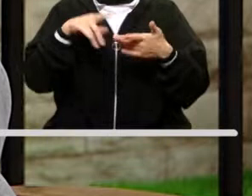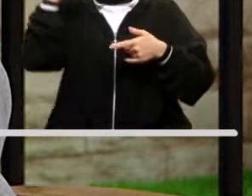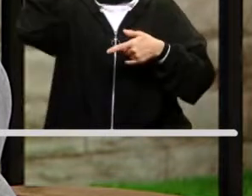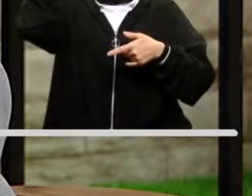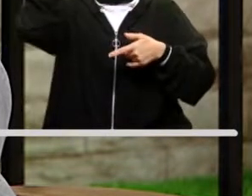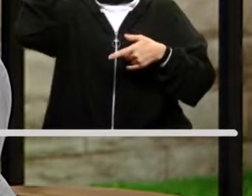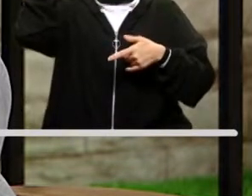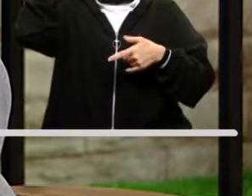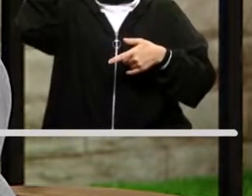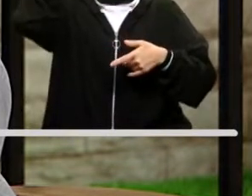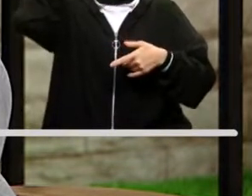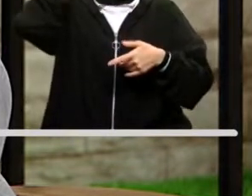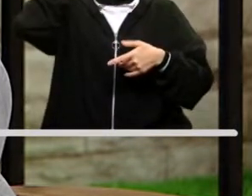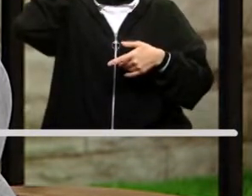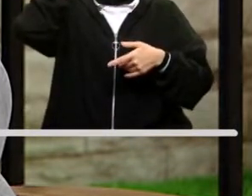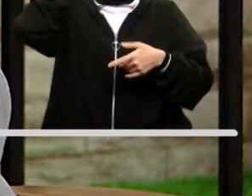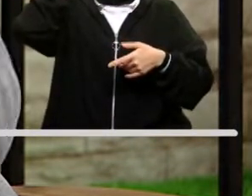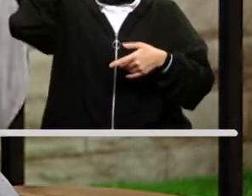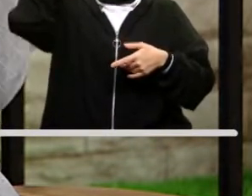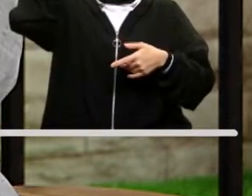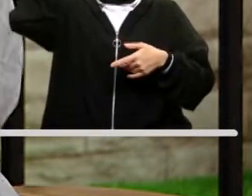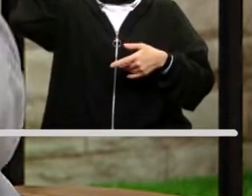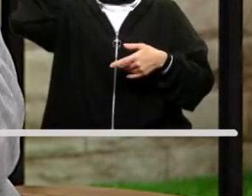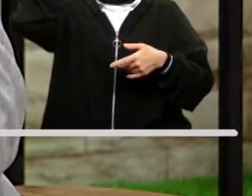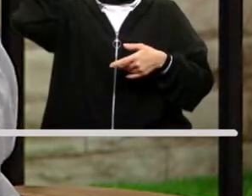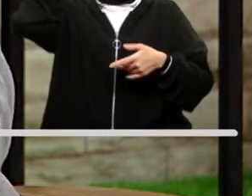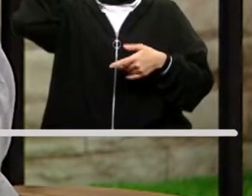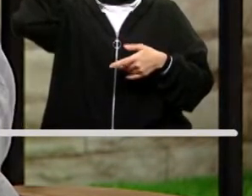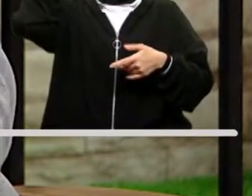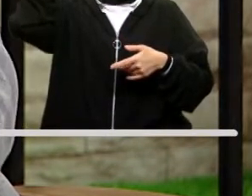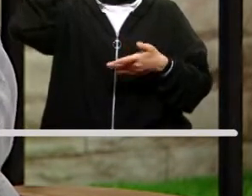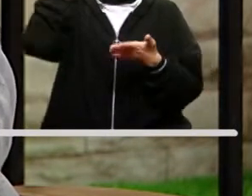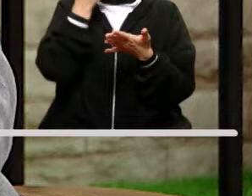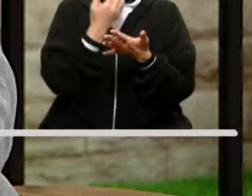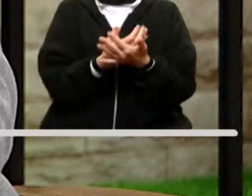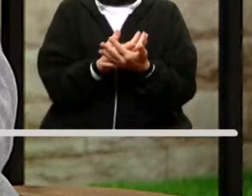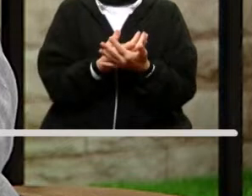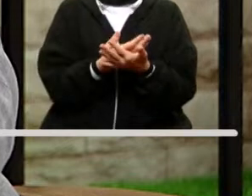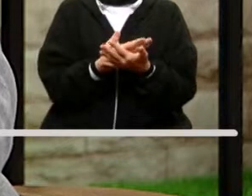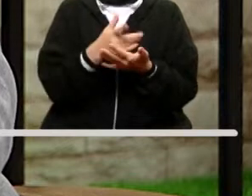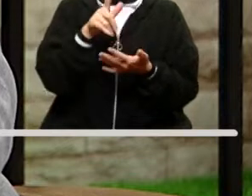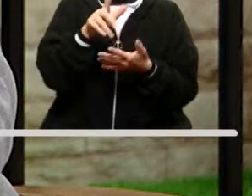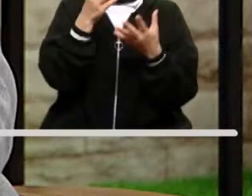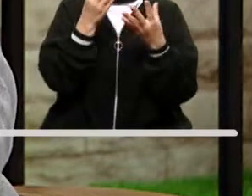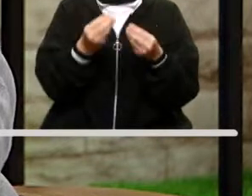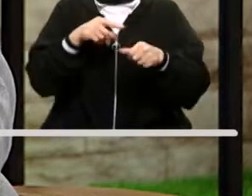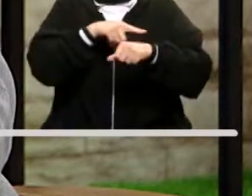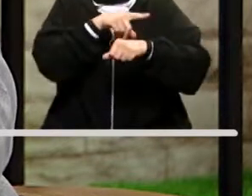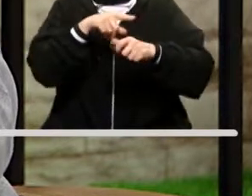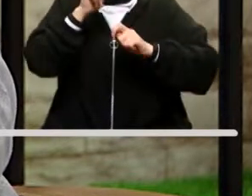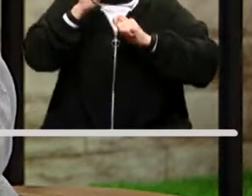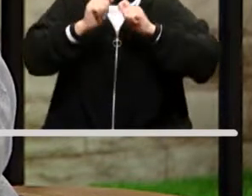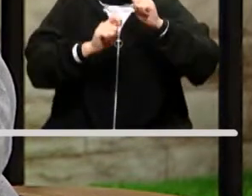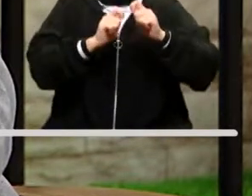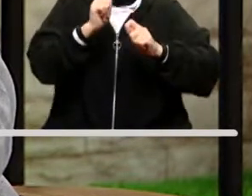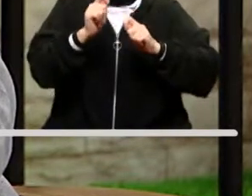algılama, hafızaya kaydetme, diske kaydetme, gerektiği zaman da kullanmak üzere geri